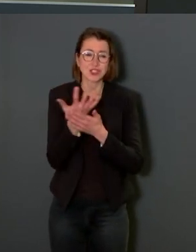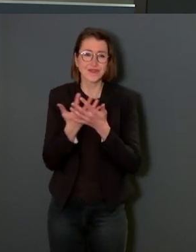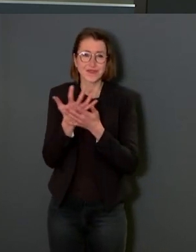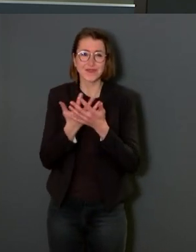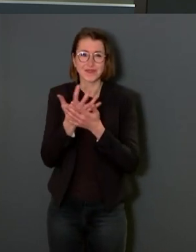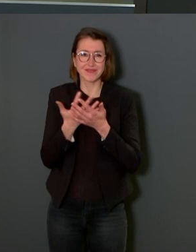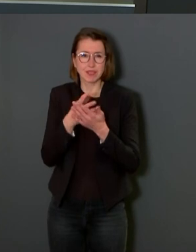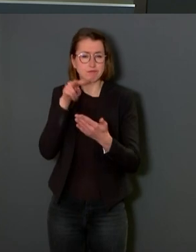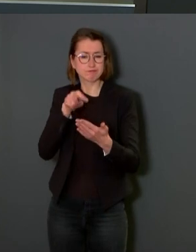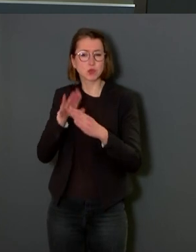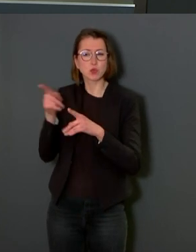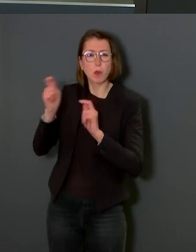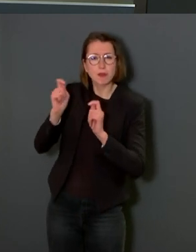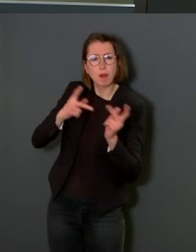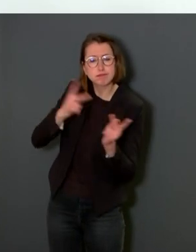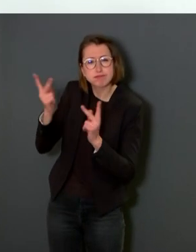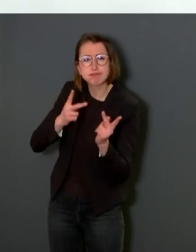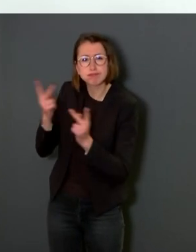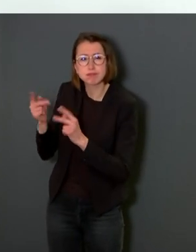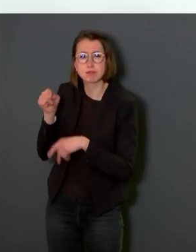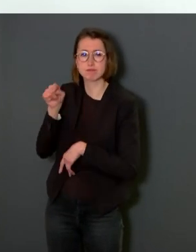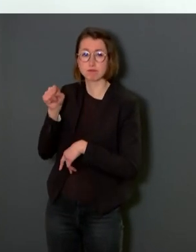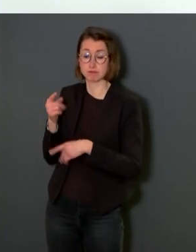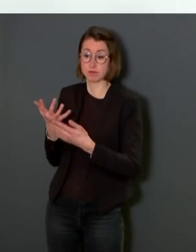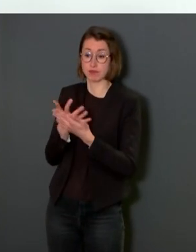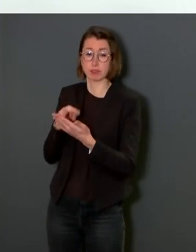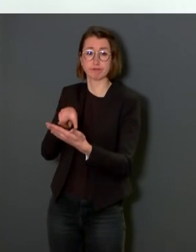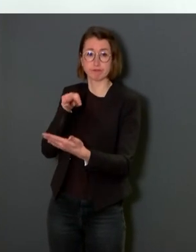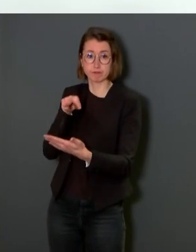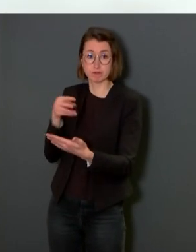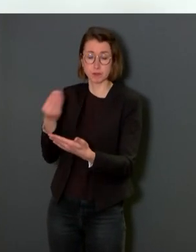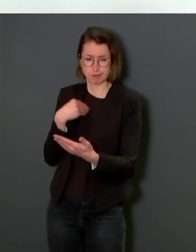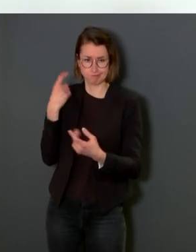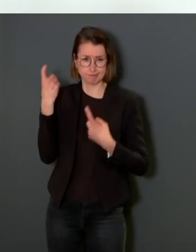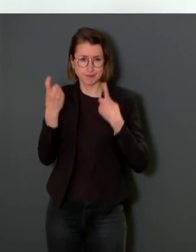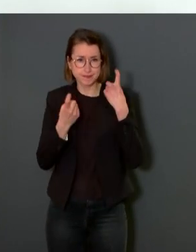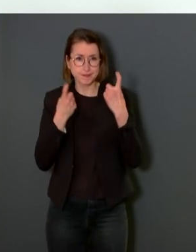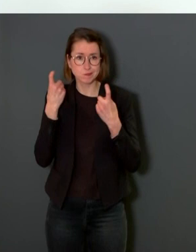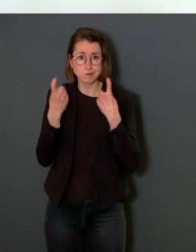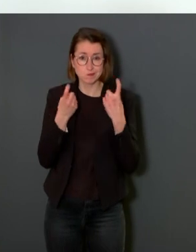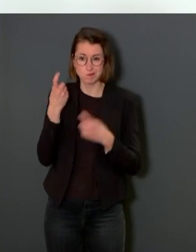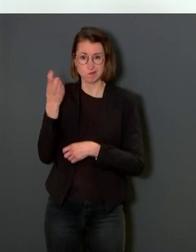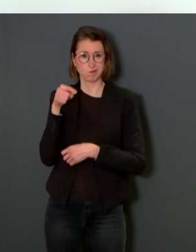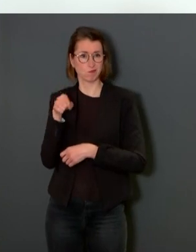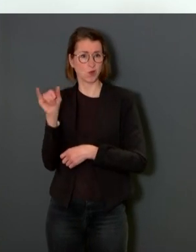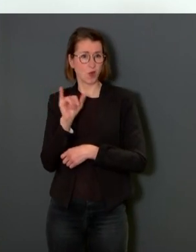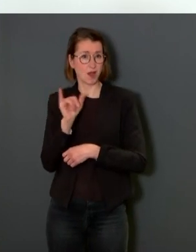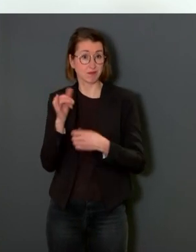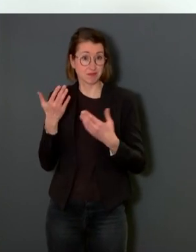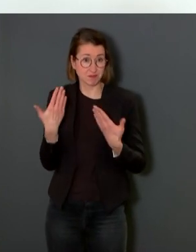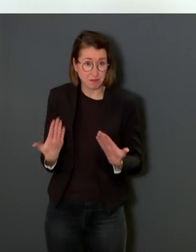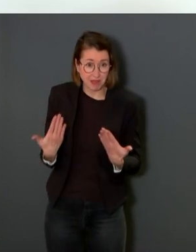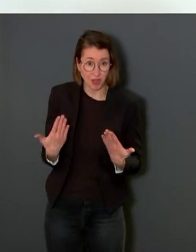des hospitalisations, la question que nous nous posons est de savoir est-ce que nous sommes entrés dans la troisième